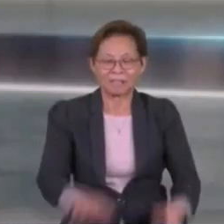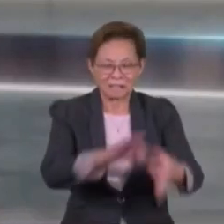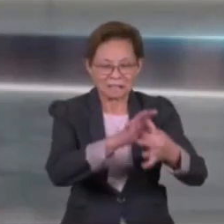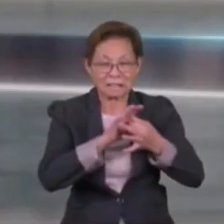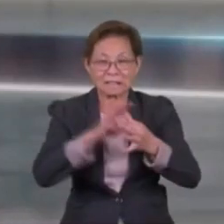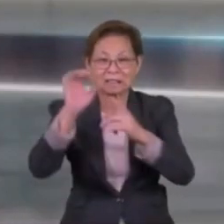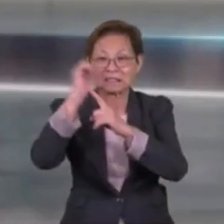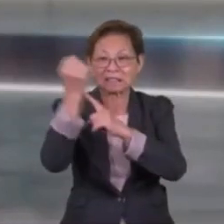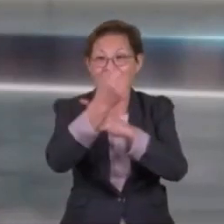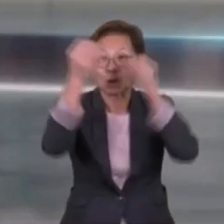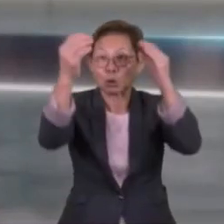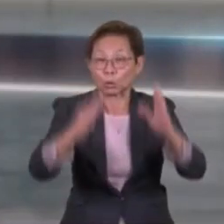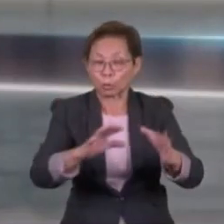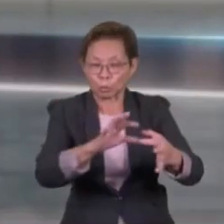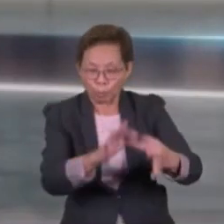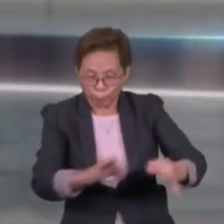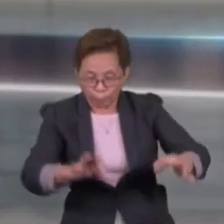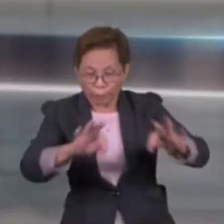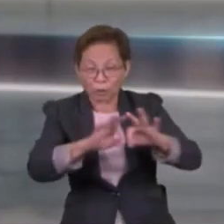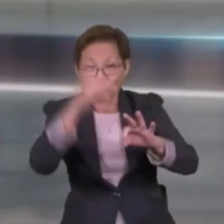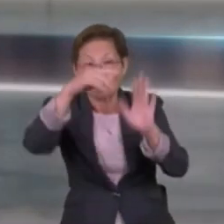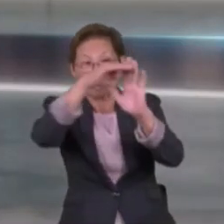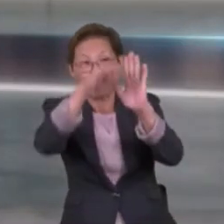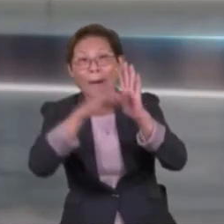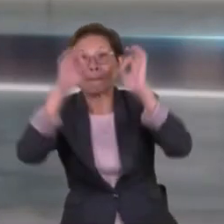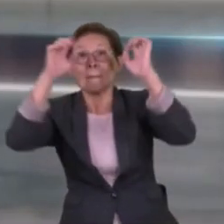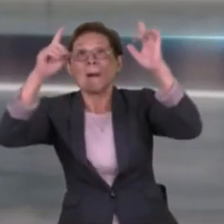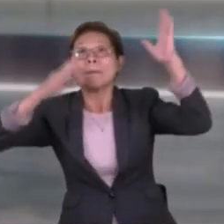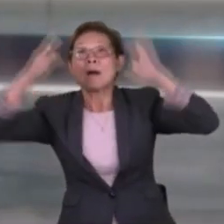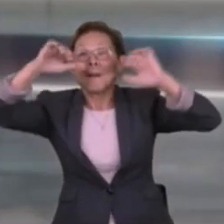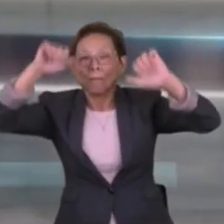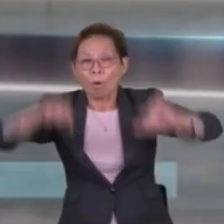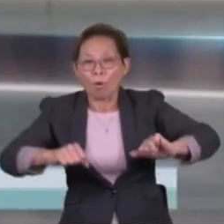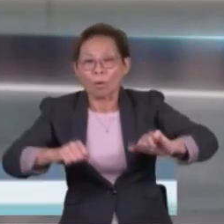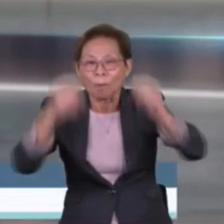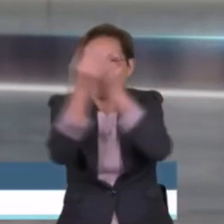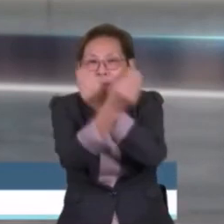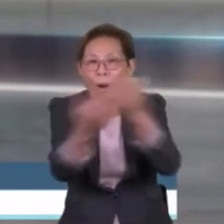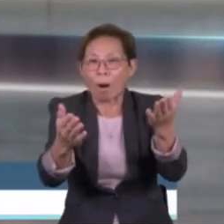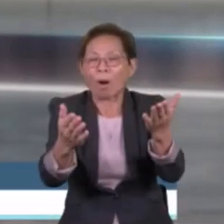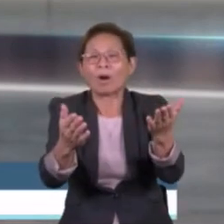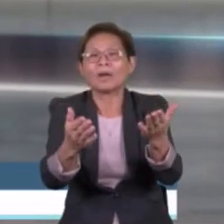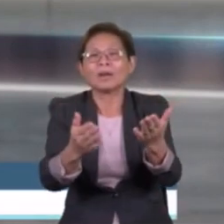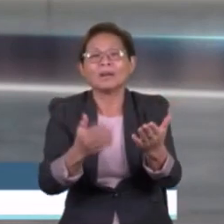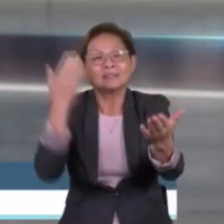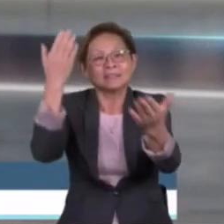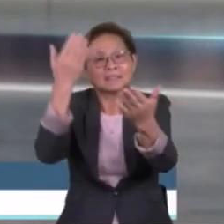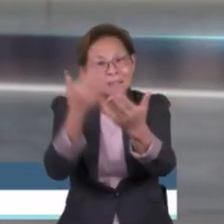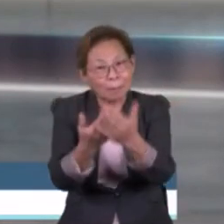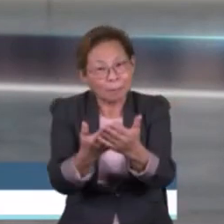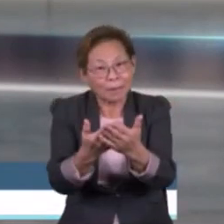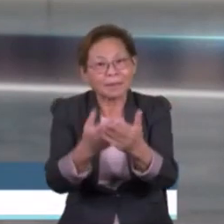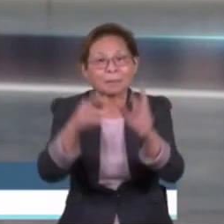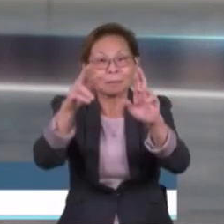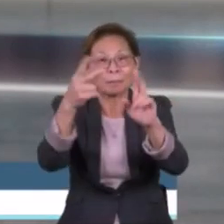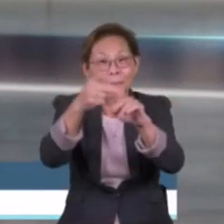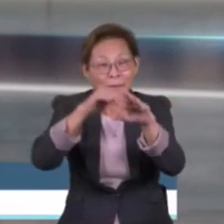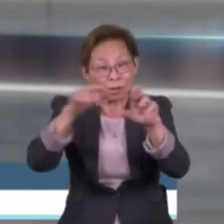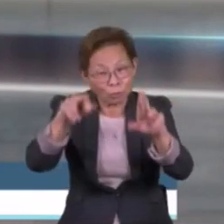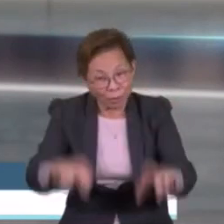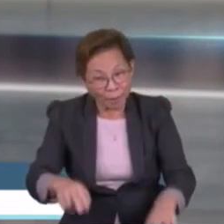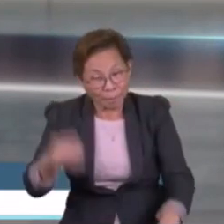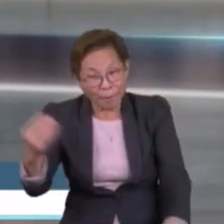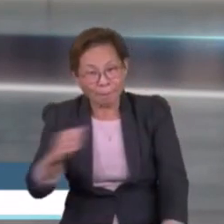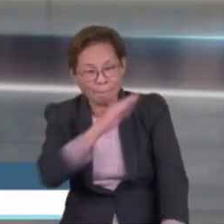Kerjasama Kesatuan Guru penting bagi memastikan agenda pendidikan negara dapat disampaikan lebih menyeluruh hingga ke peringkat akar umbi.